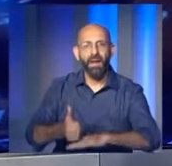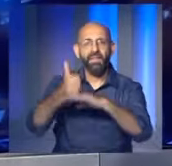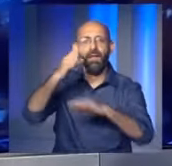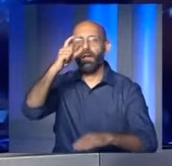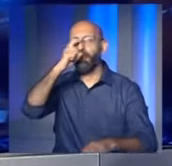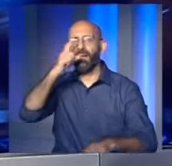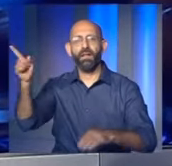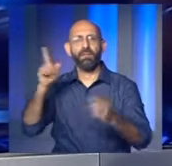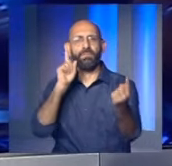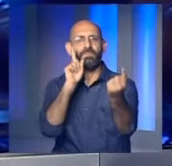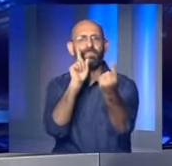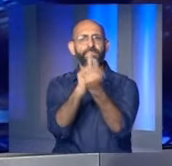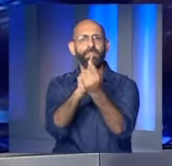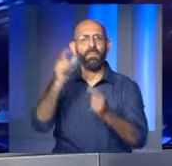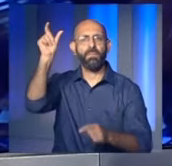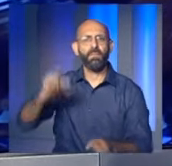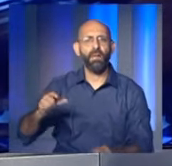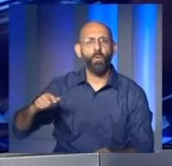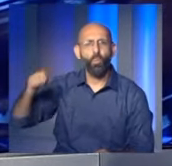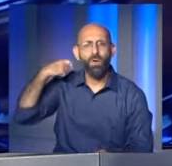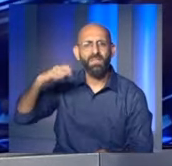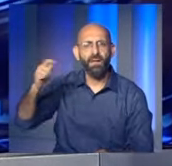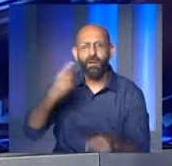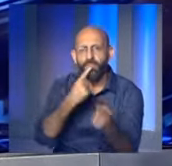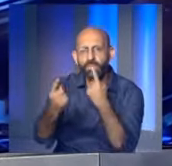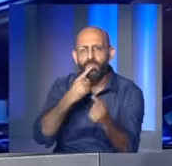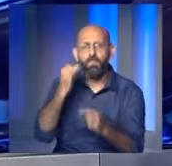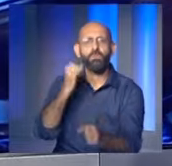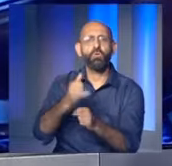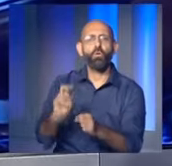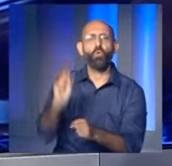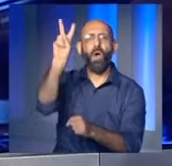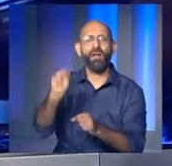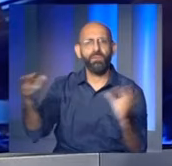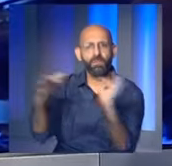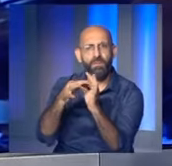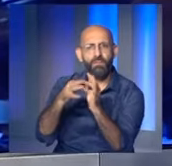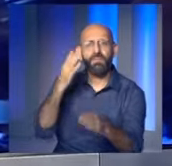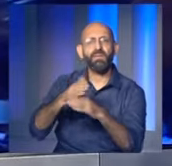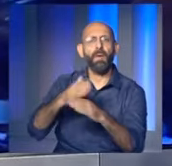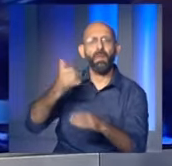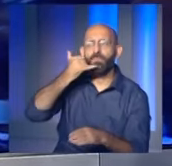أهلا بكم. الرئيس بري تابع المستجدات مع النائب الياس بوصعب، والتقى المنسقة الجديدة للأمم